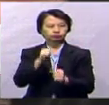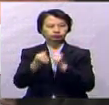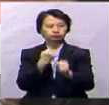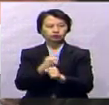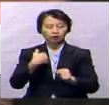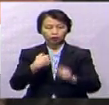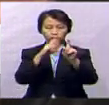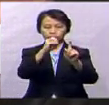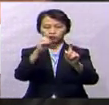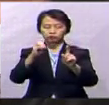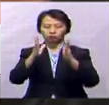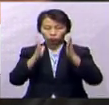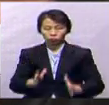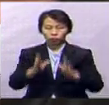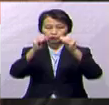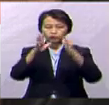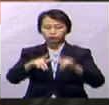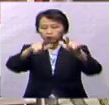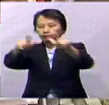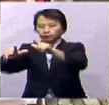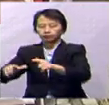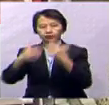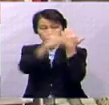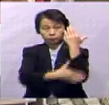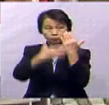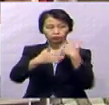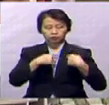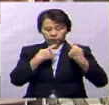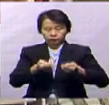guru ETA ditempatkan di seluruh negara. Dan sejak